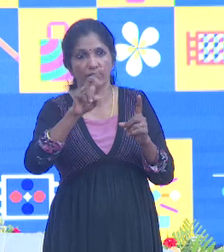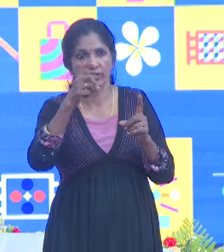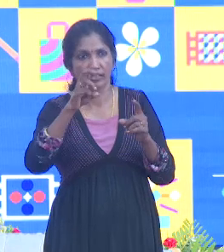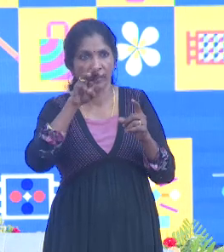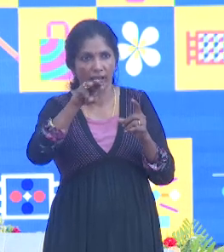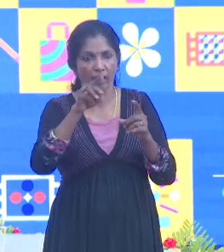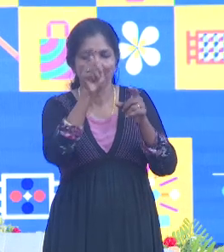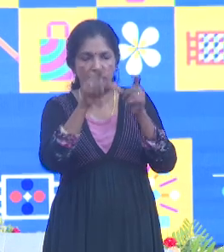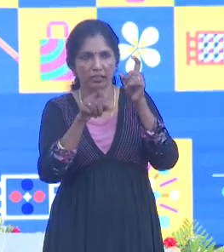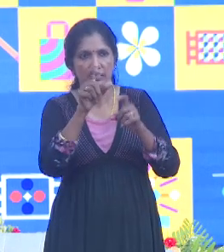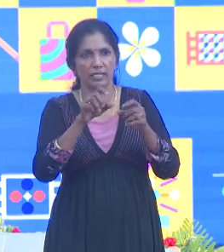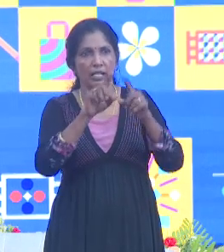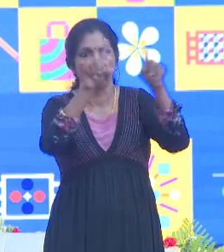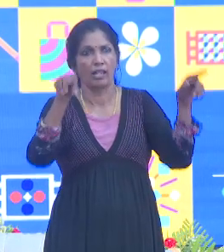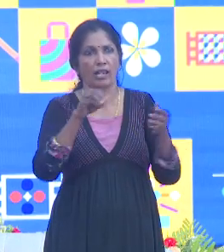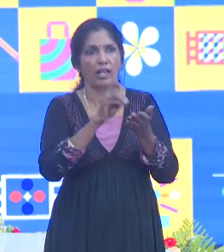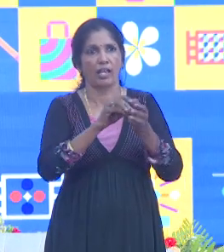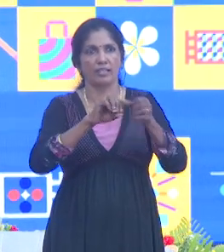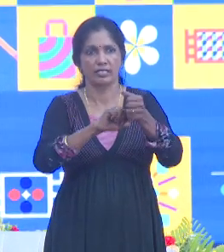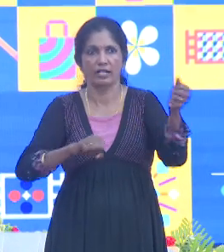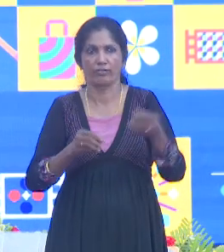127,000-ൽ അധികം ആളുകൾക്ക് പട്ടയം കൊടുക്കാൻ കഴിഞ്ഞു.